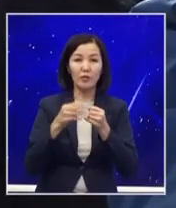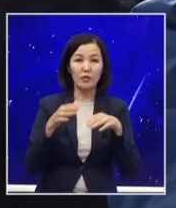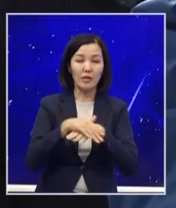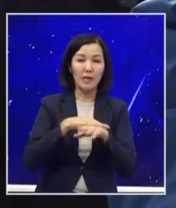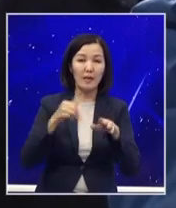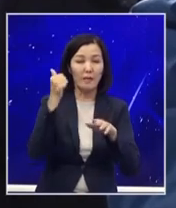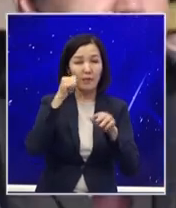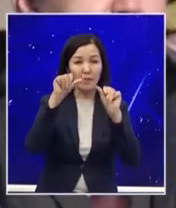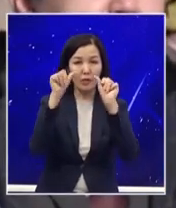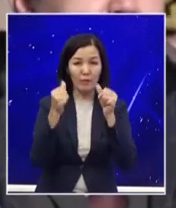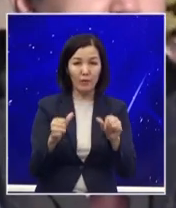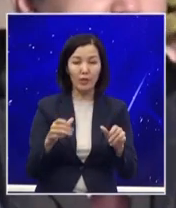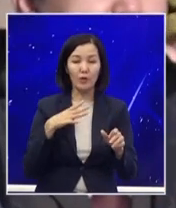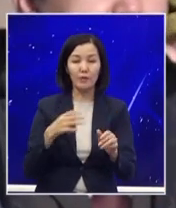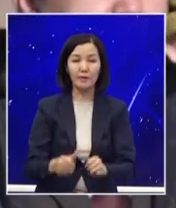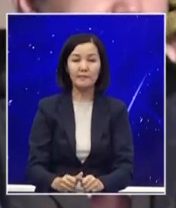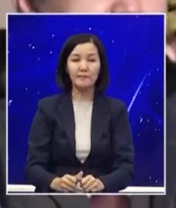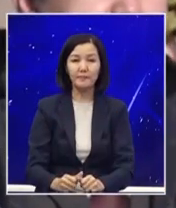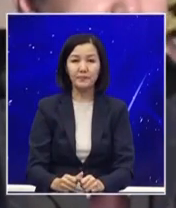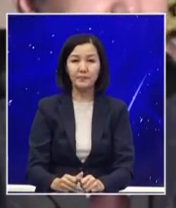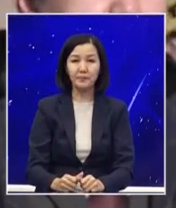Бурыбай Батыру.